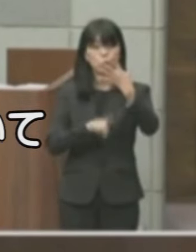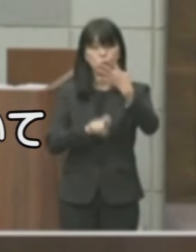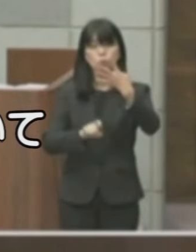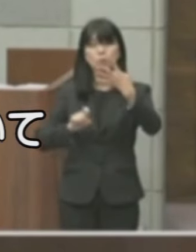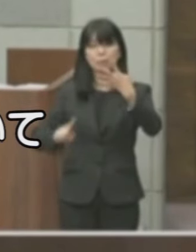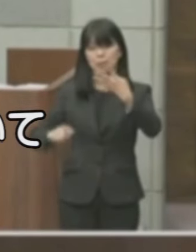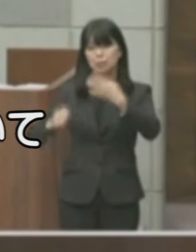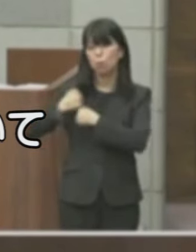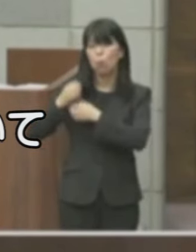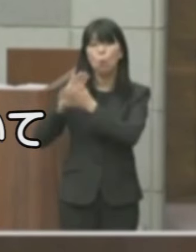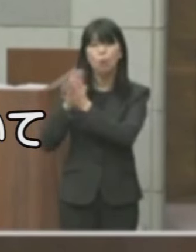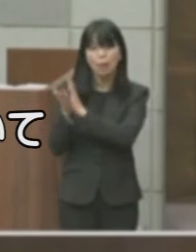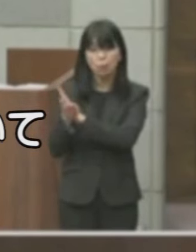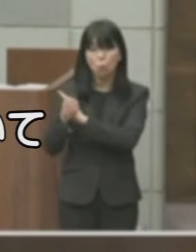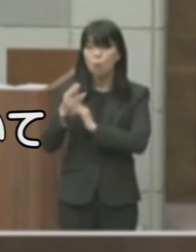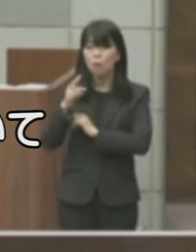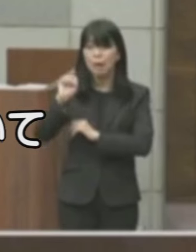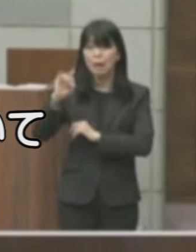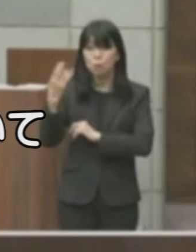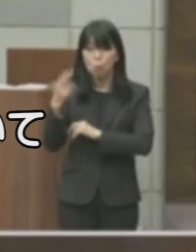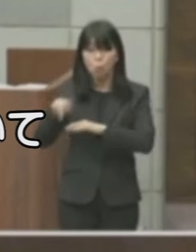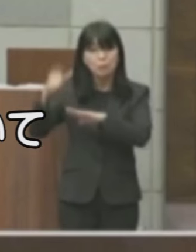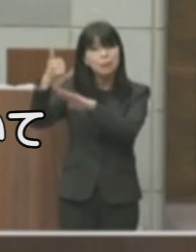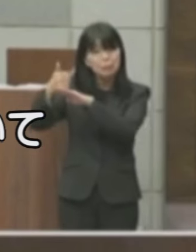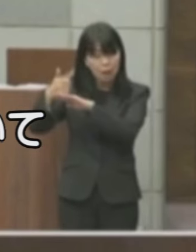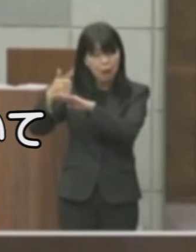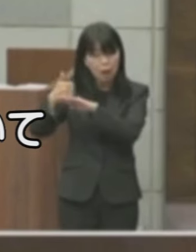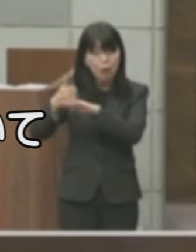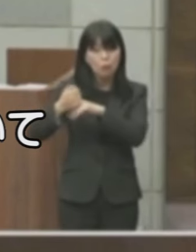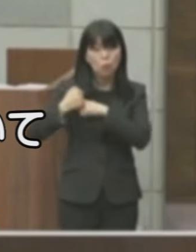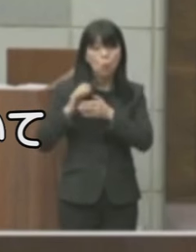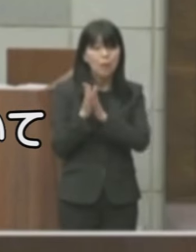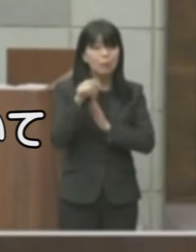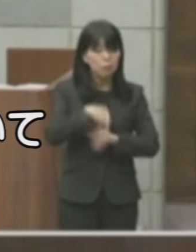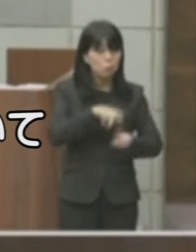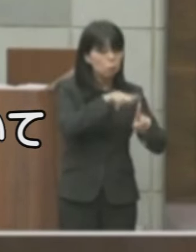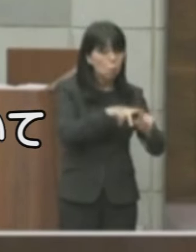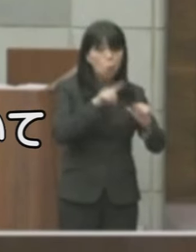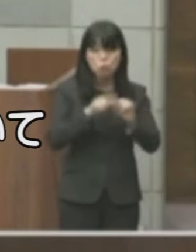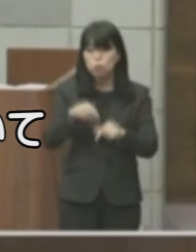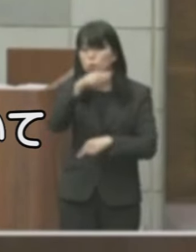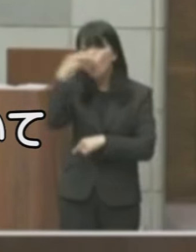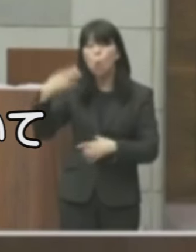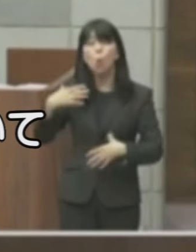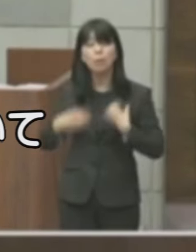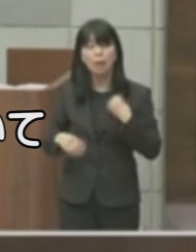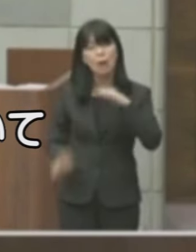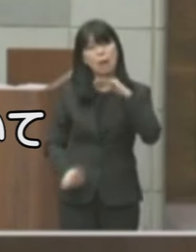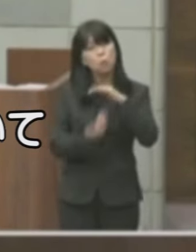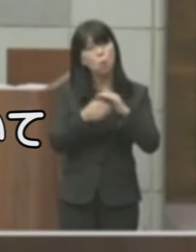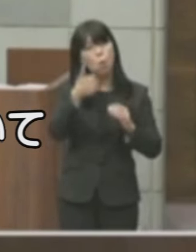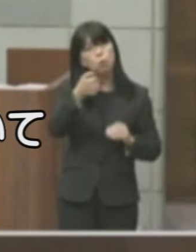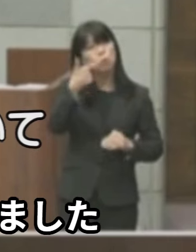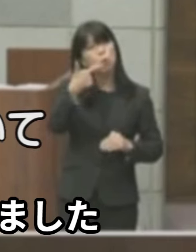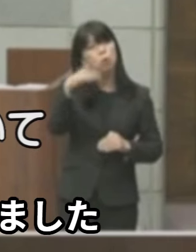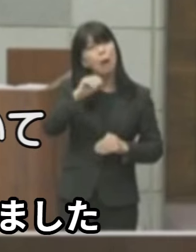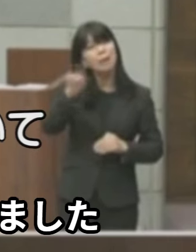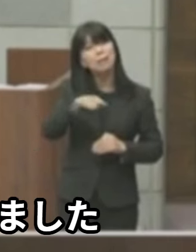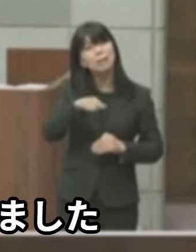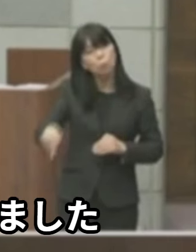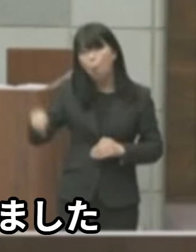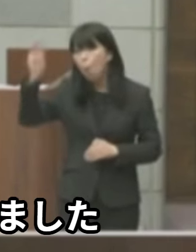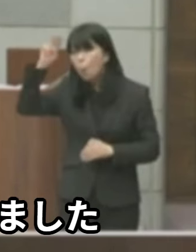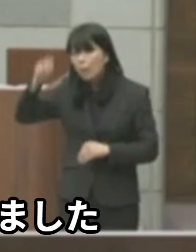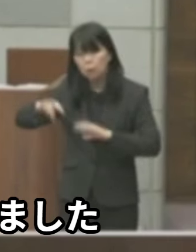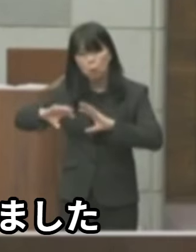日に兵庫県の斉藤知事は、県下の小中高生最大56万人を大阪・